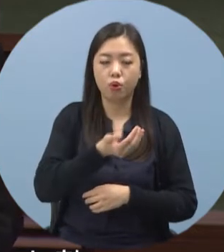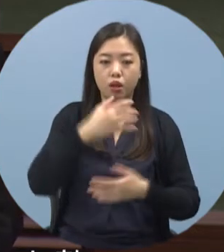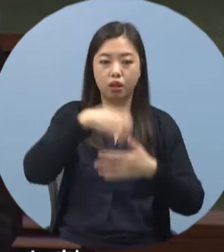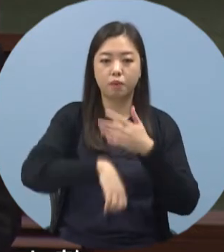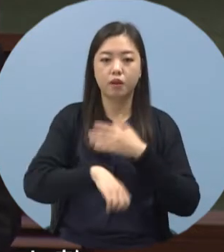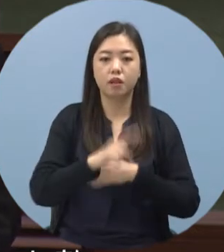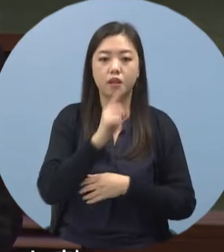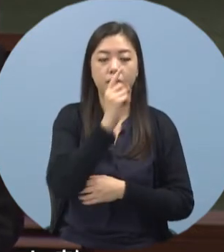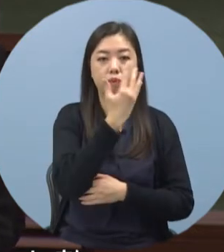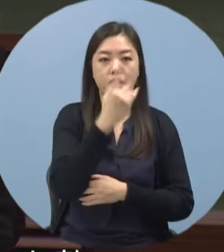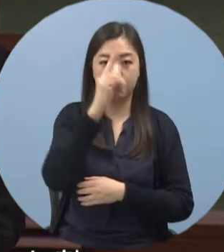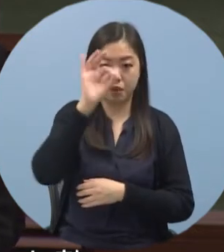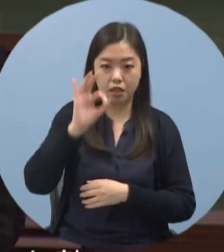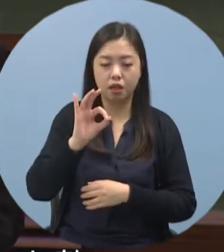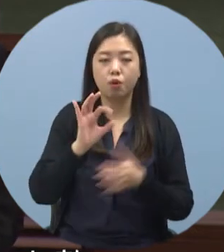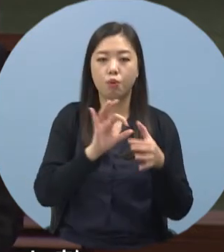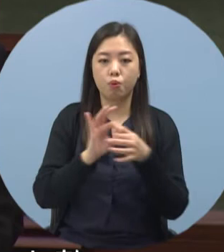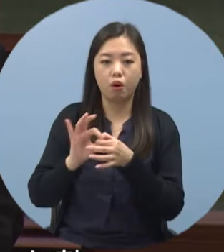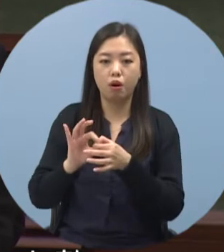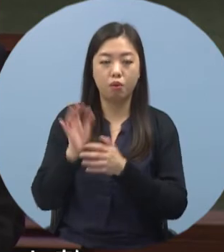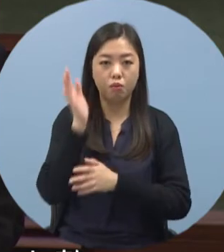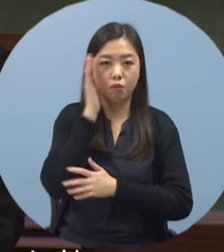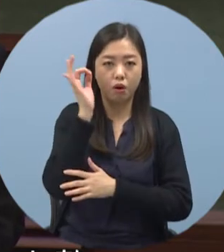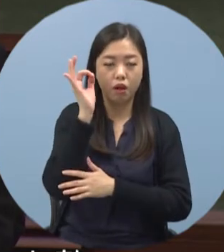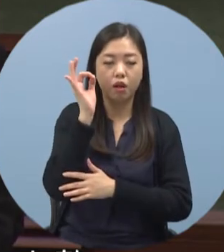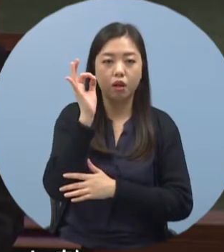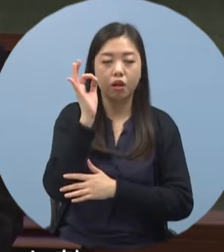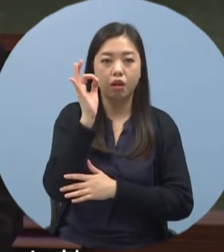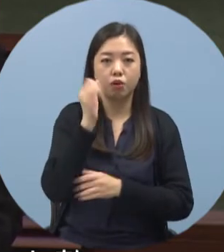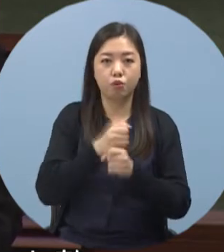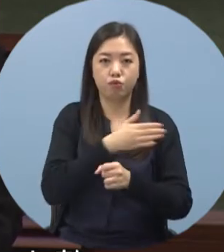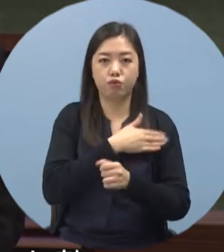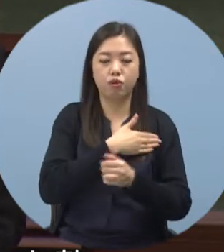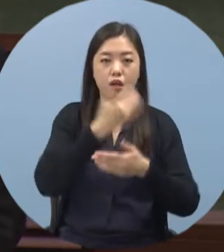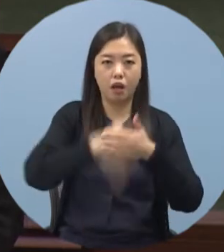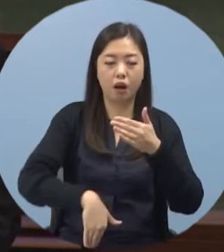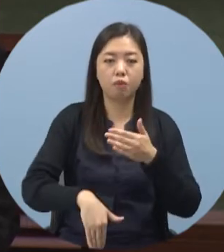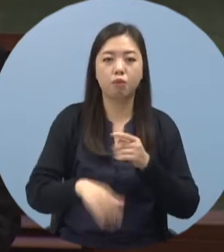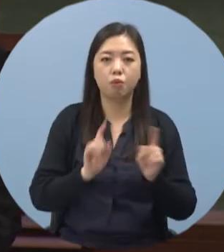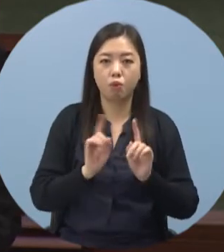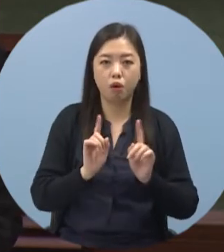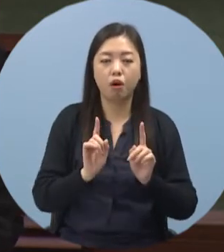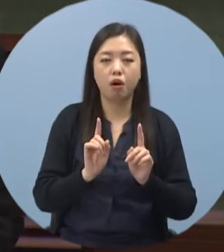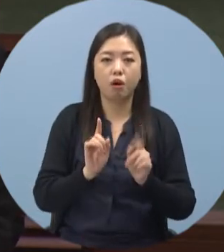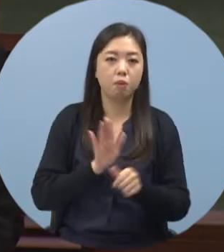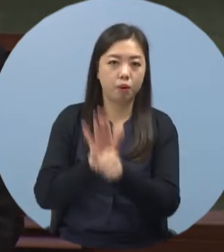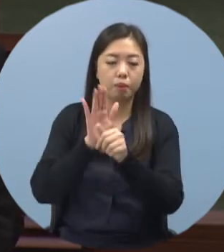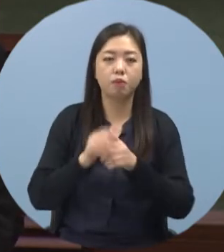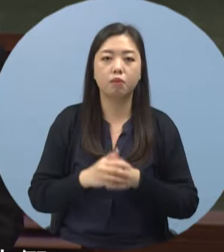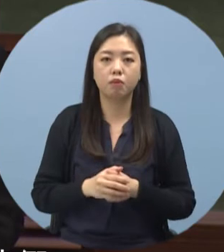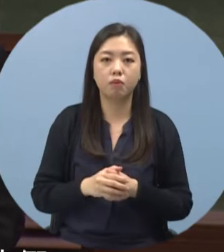中 51% 涉及無理減少員工人數或者是辭退員